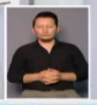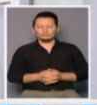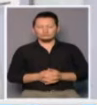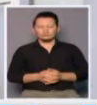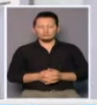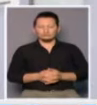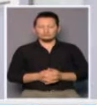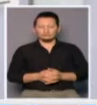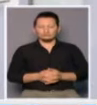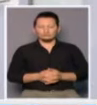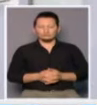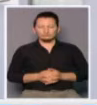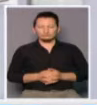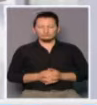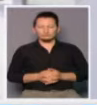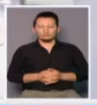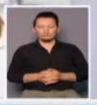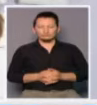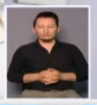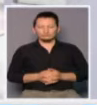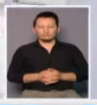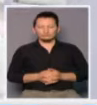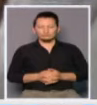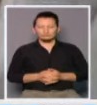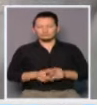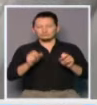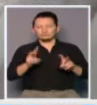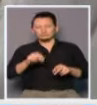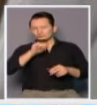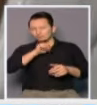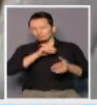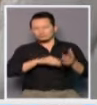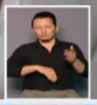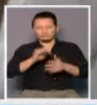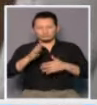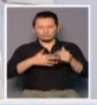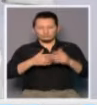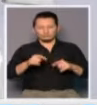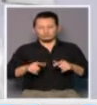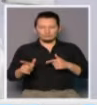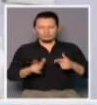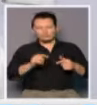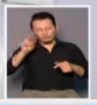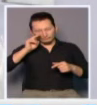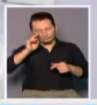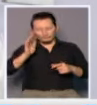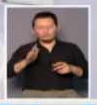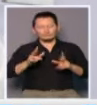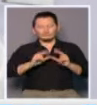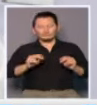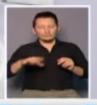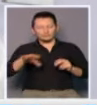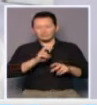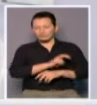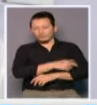Благодаря этим закупленным симуляционным роботам практиковаться здесь будут и проходить обучение эти парамедики, а